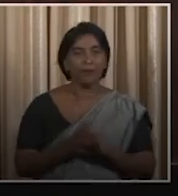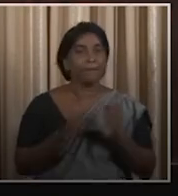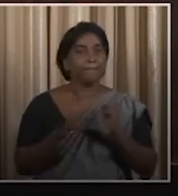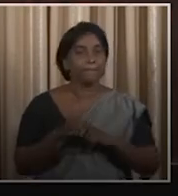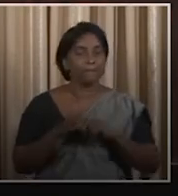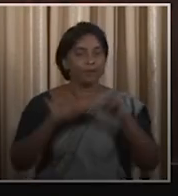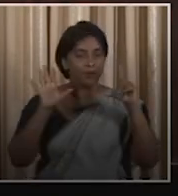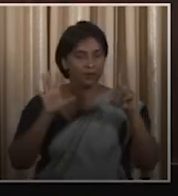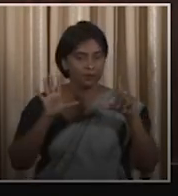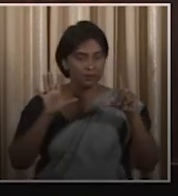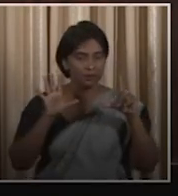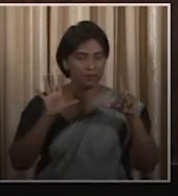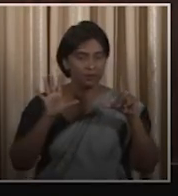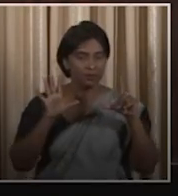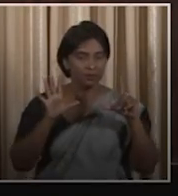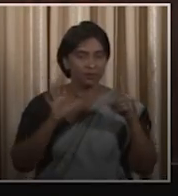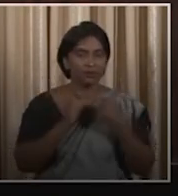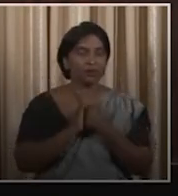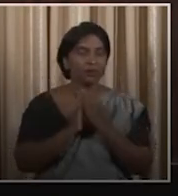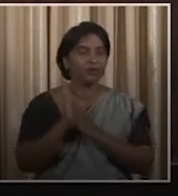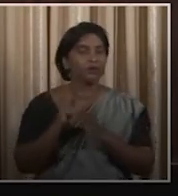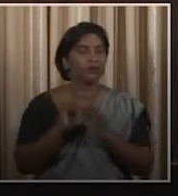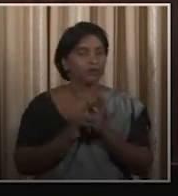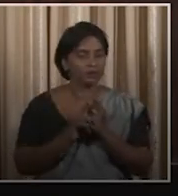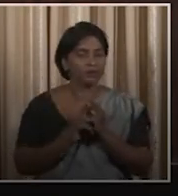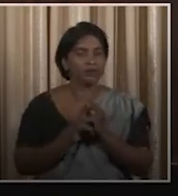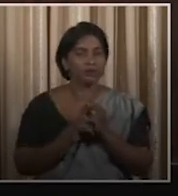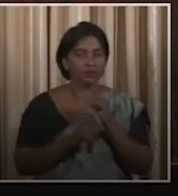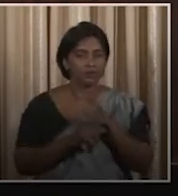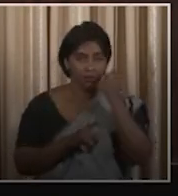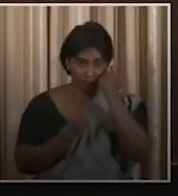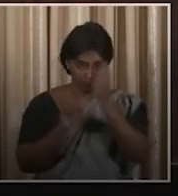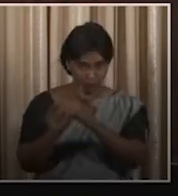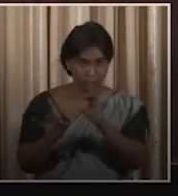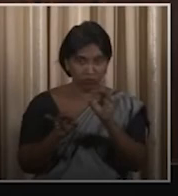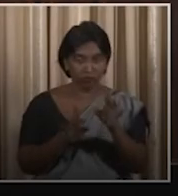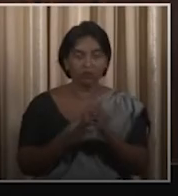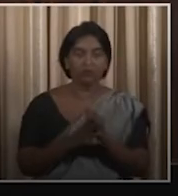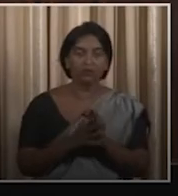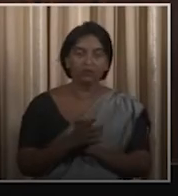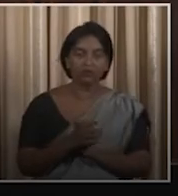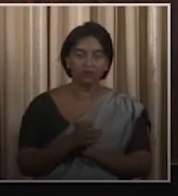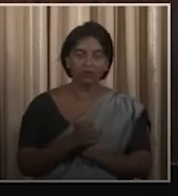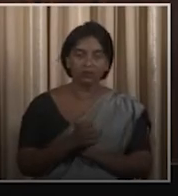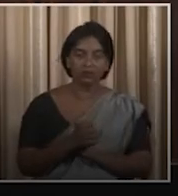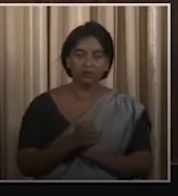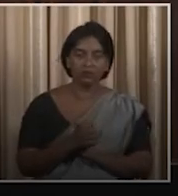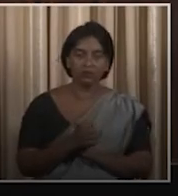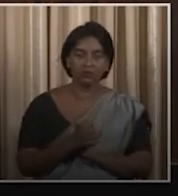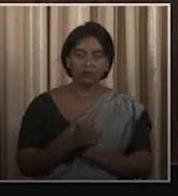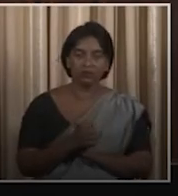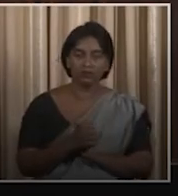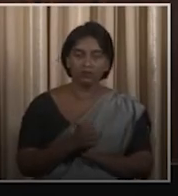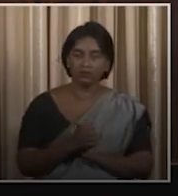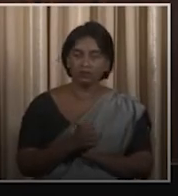7 ගරු ගරු අමාත්‍යතුමා ඒ යෝජනාවමද ගරු අමාත්‍යතුමා එහෙමයි වික්‍රමනායක